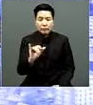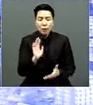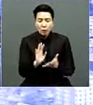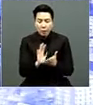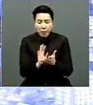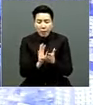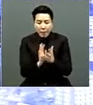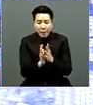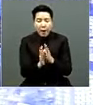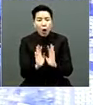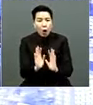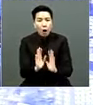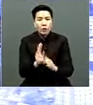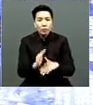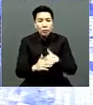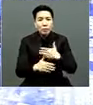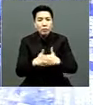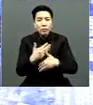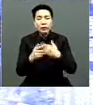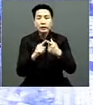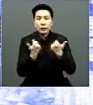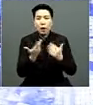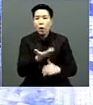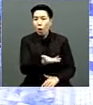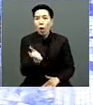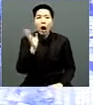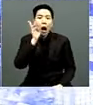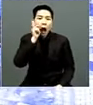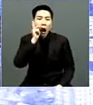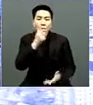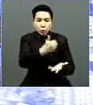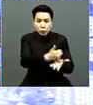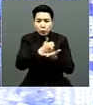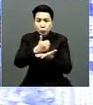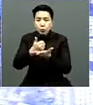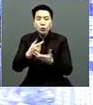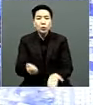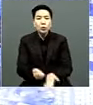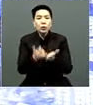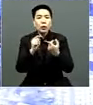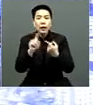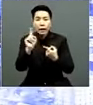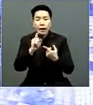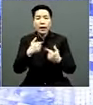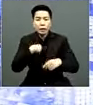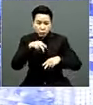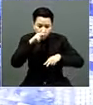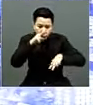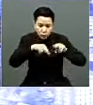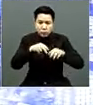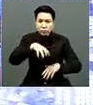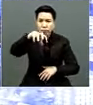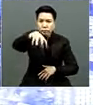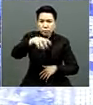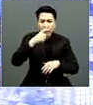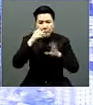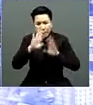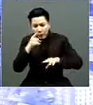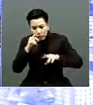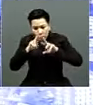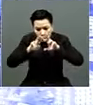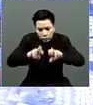นแปลงได้ทั้งหมดก็ต้องขอแรงพี่น้องสื่อมวลชนพวกเราทุกท่านนะครับได้ช่วยกันไปสำรวจตรวจสอบดูสักหน่อยหนึ่งนะครับเรา